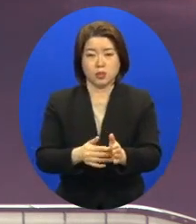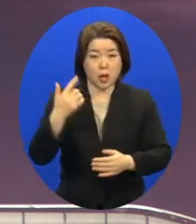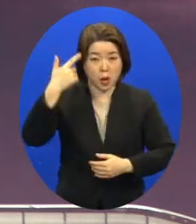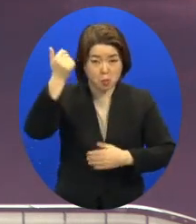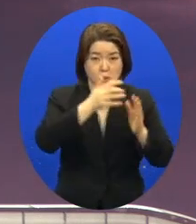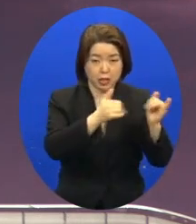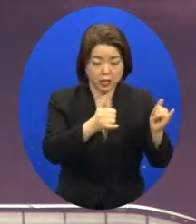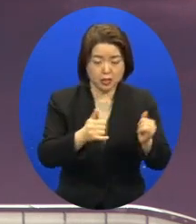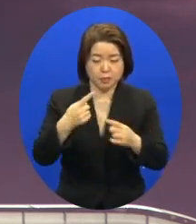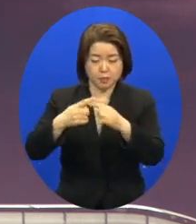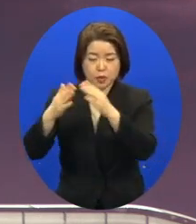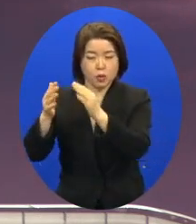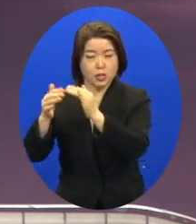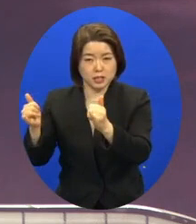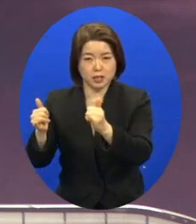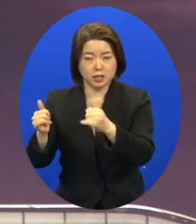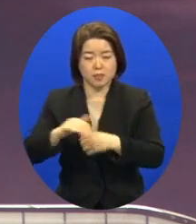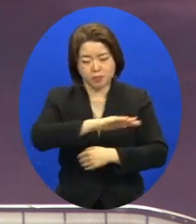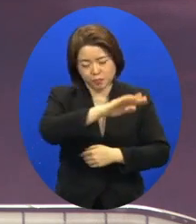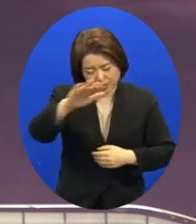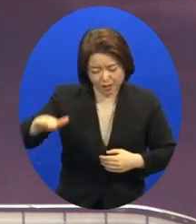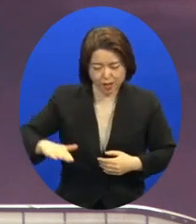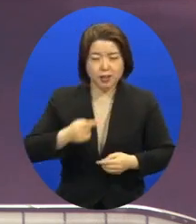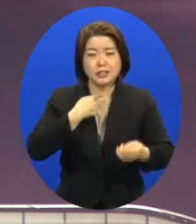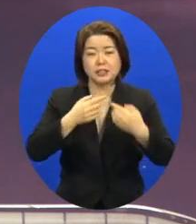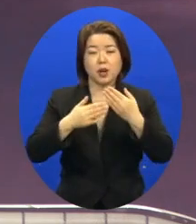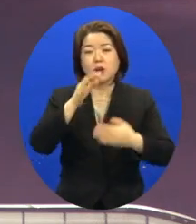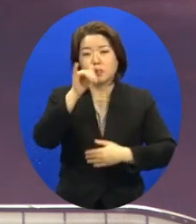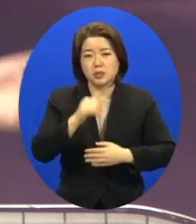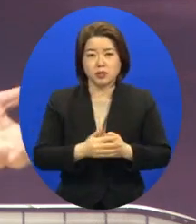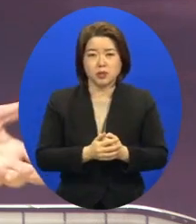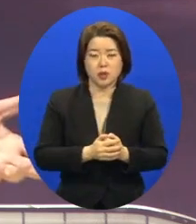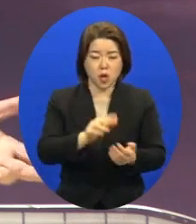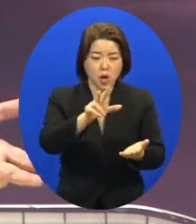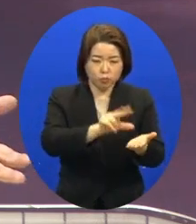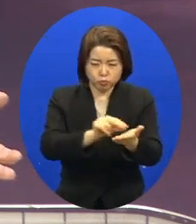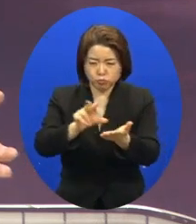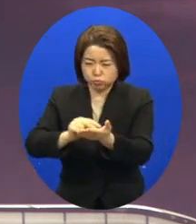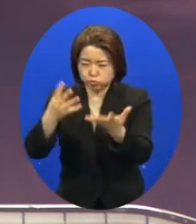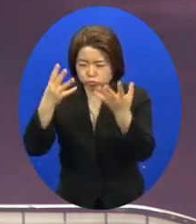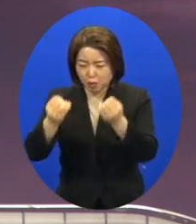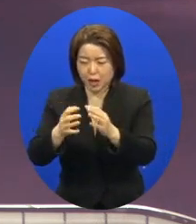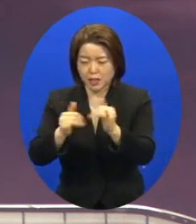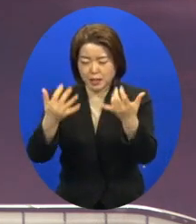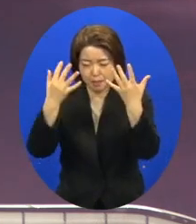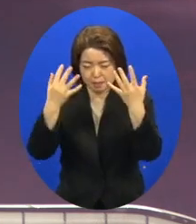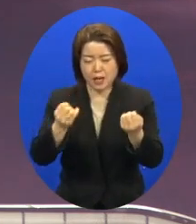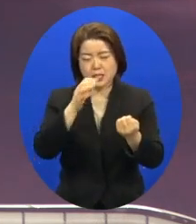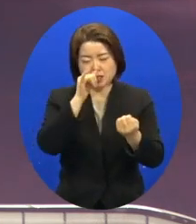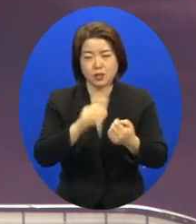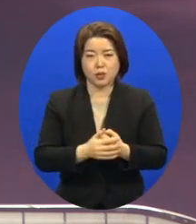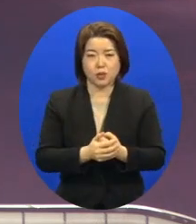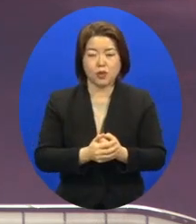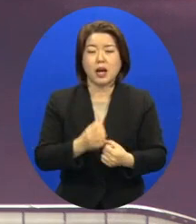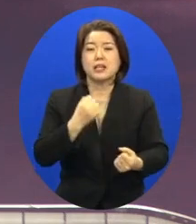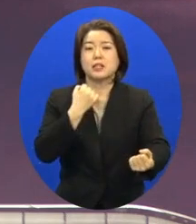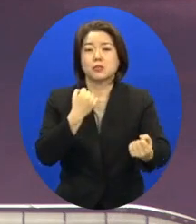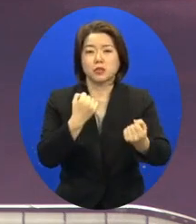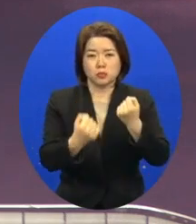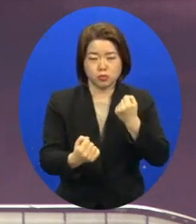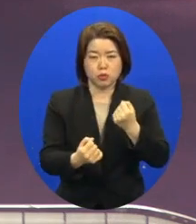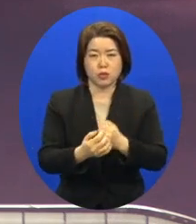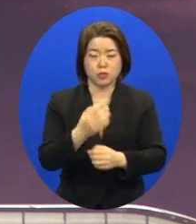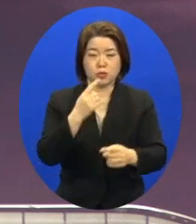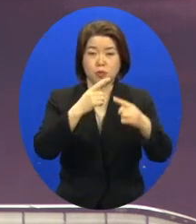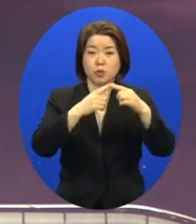그렇고 우리가 다 겪어보아서 알지만 문제 많은 사람 너무 많잖아요. 그런데도